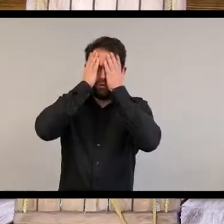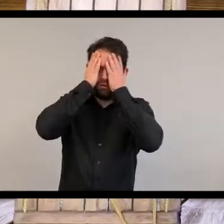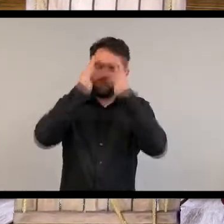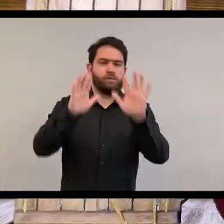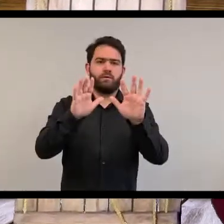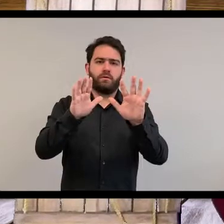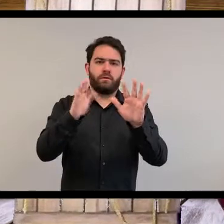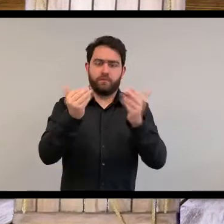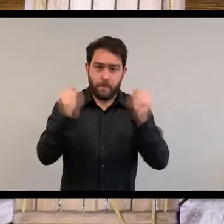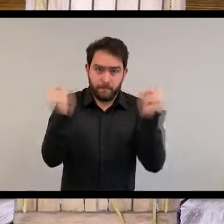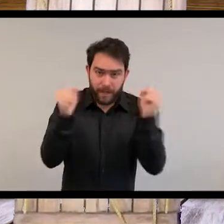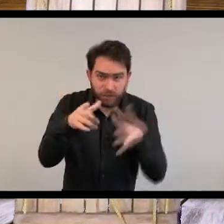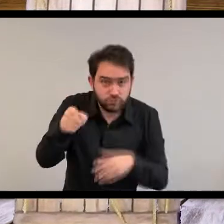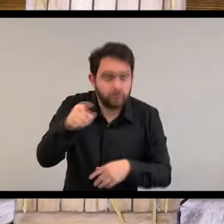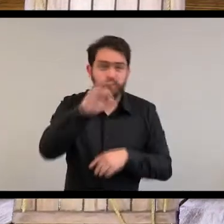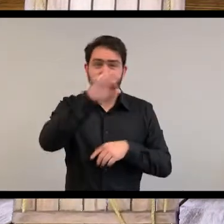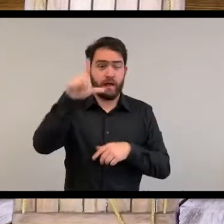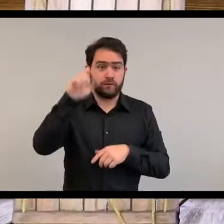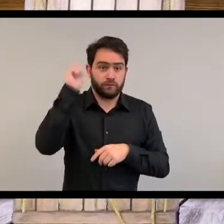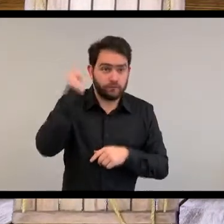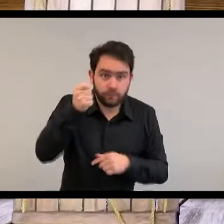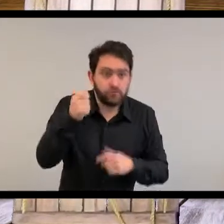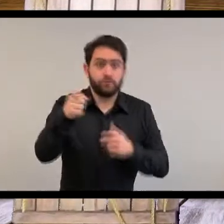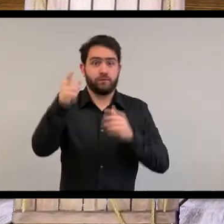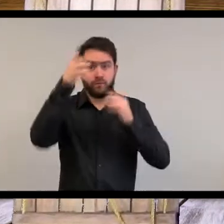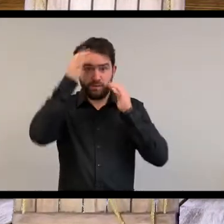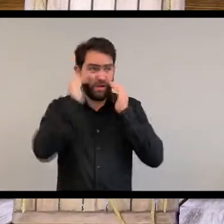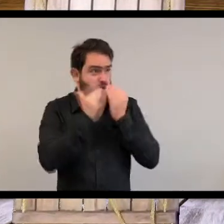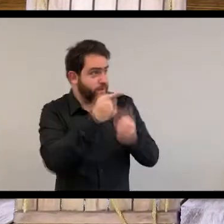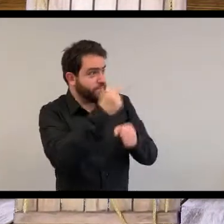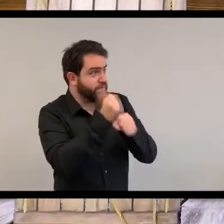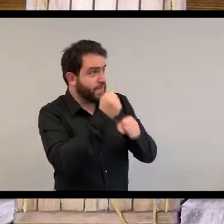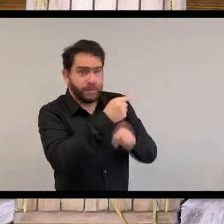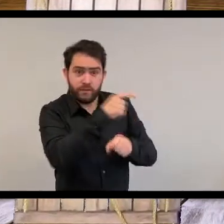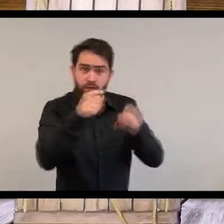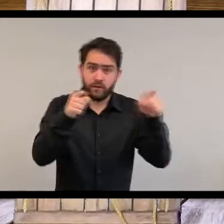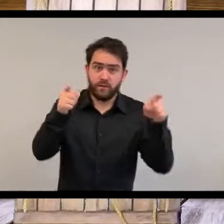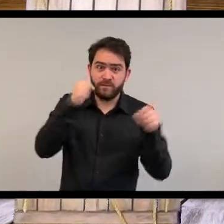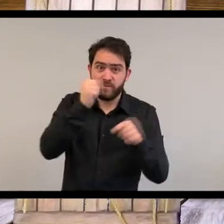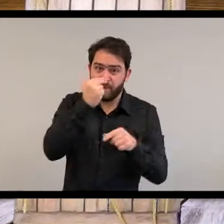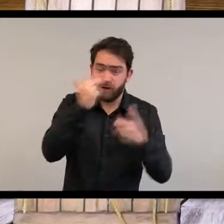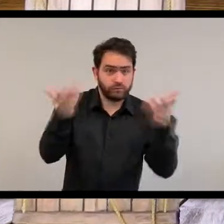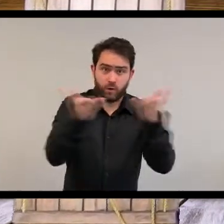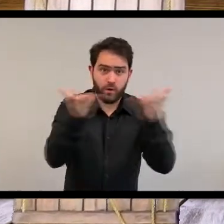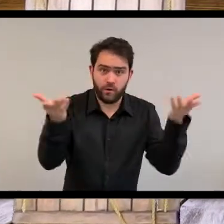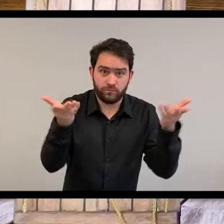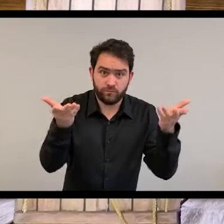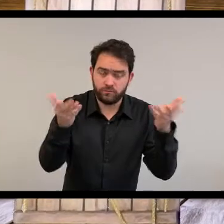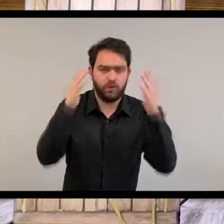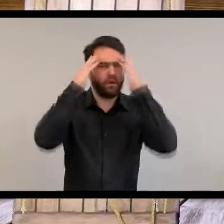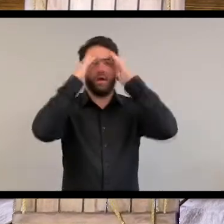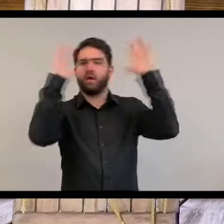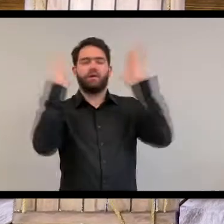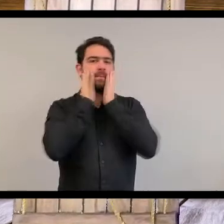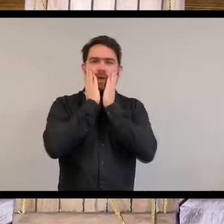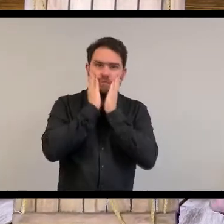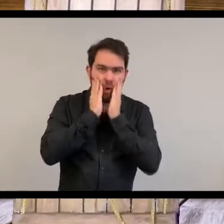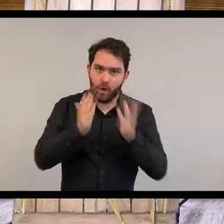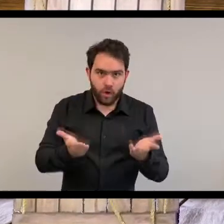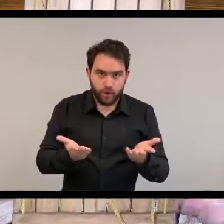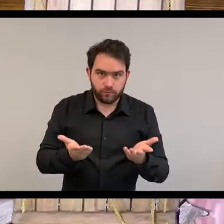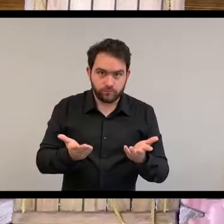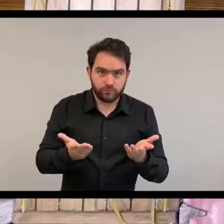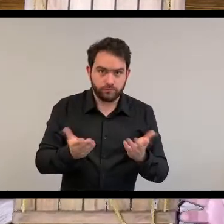» Elle est amie avec le Père Noël! » « Elle n'est pas étrange! « Elle est une magicienne, elle est une fée! » Elle est peut-être le